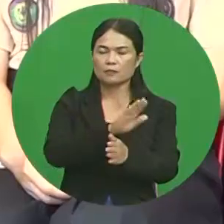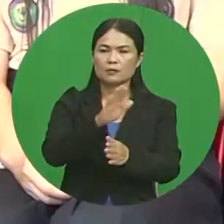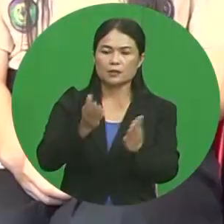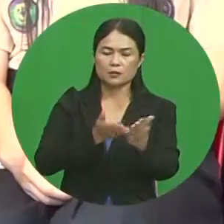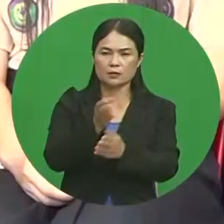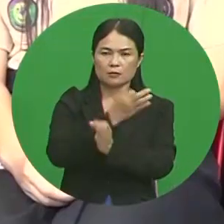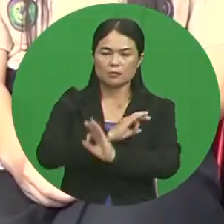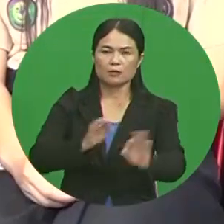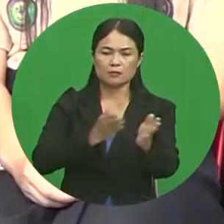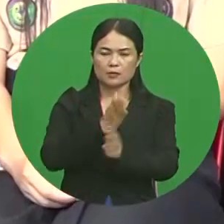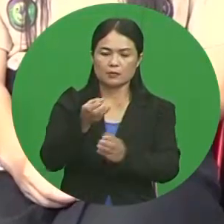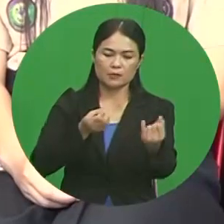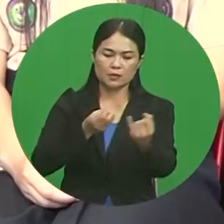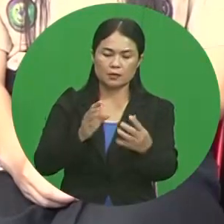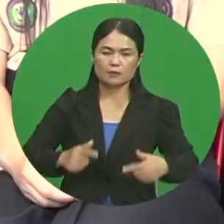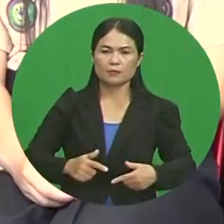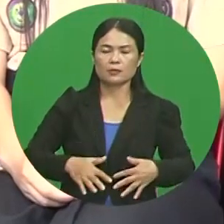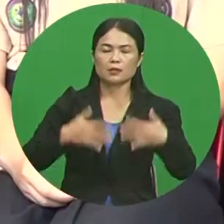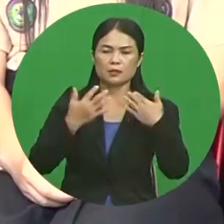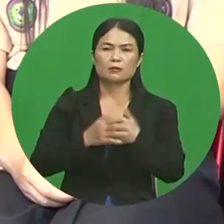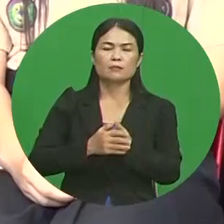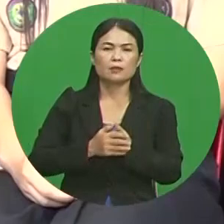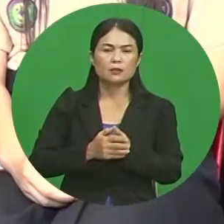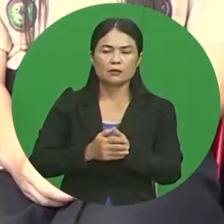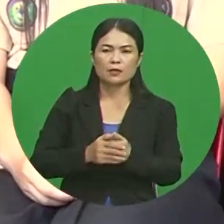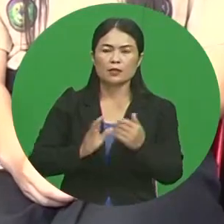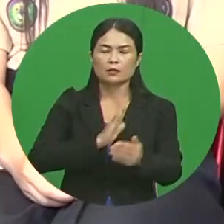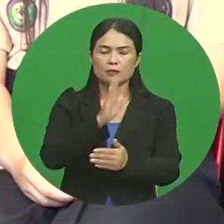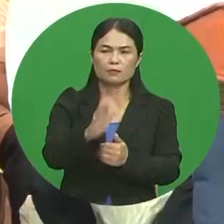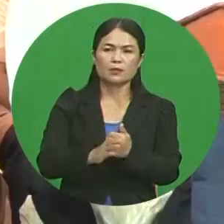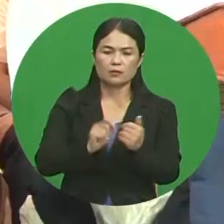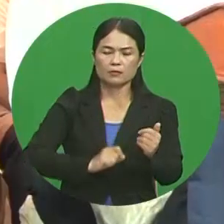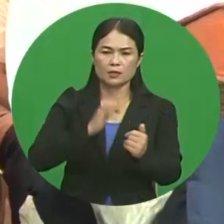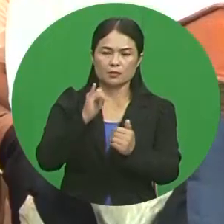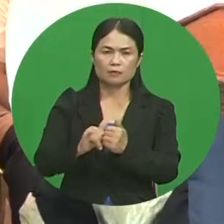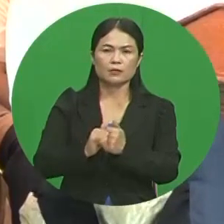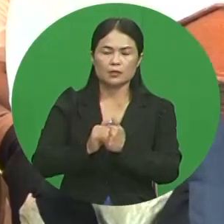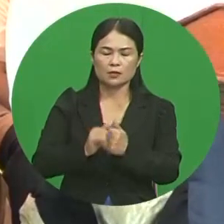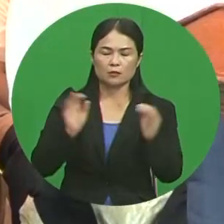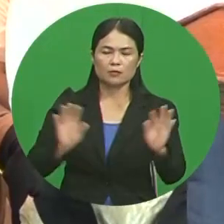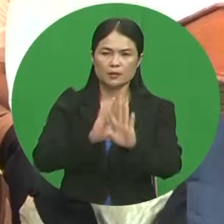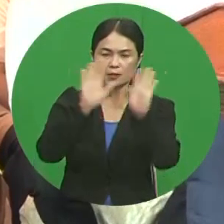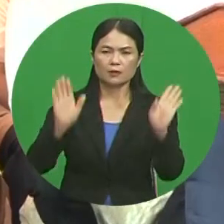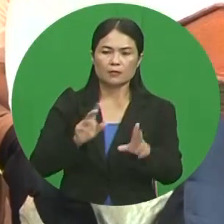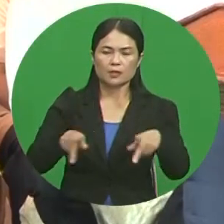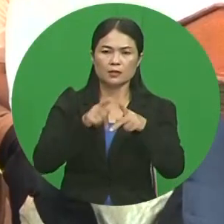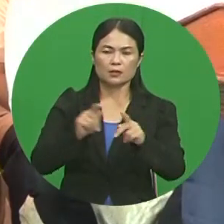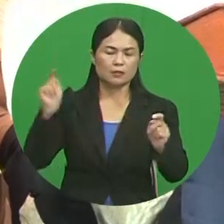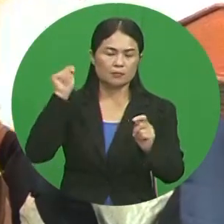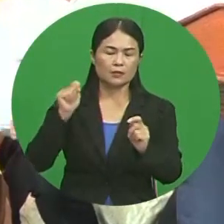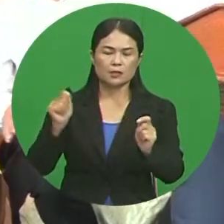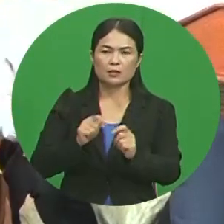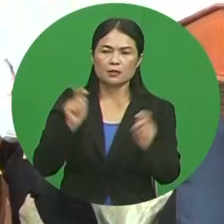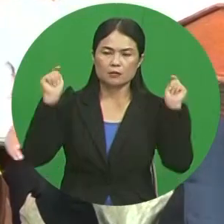ពក្នុងការប្រកបរបរចិញ្ចឹមជីវភាពដោយភាពសុខសាន្តរស់នៅប្រកបដោយភាពថ្លៃថ្នូរមានឱកាសប្រារព្ធធ្វើបុ